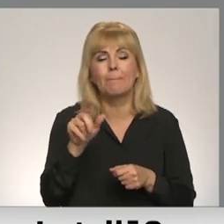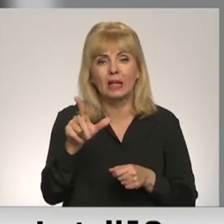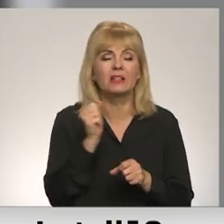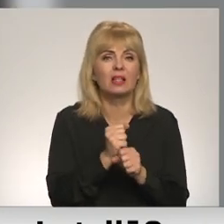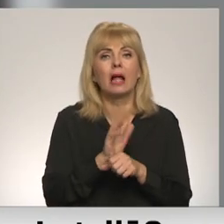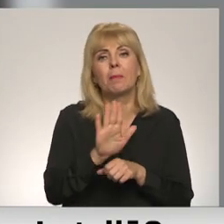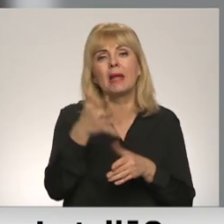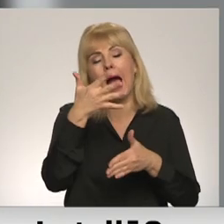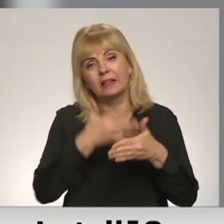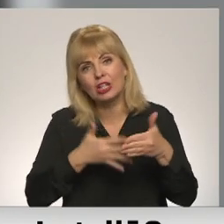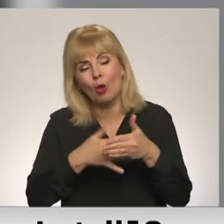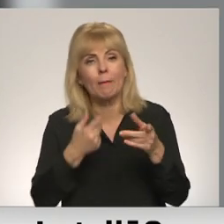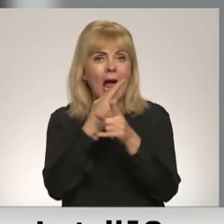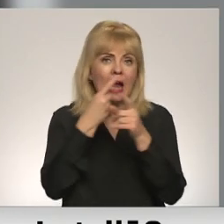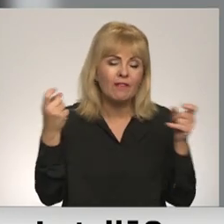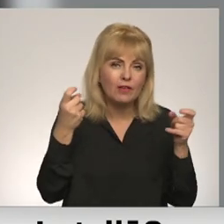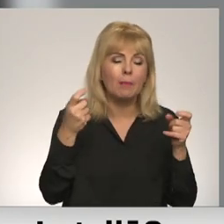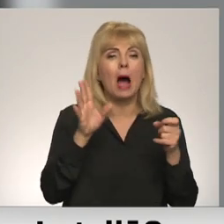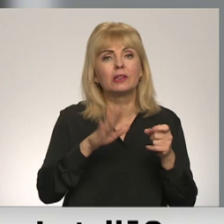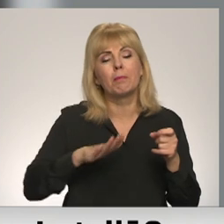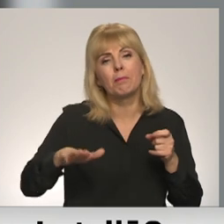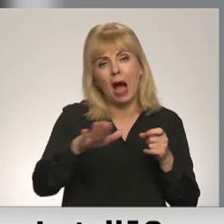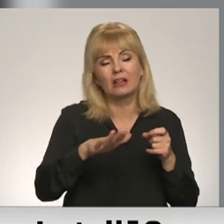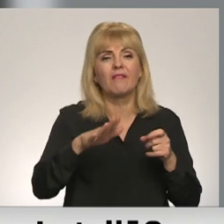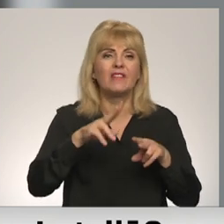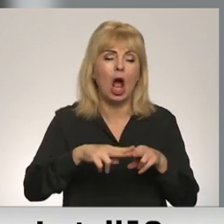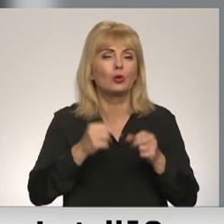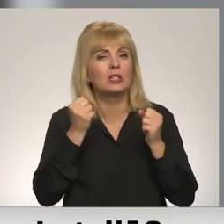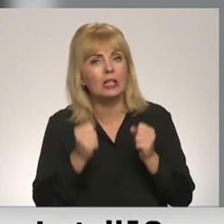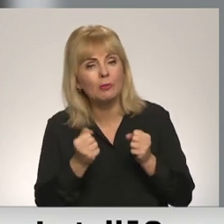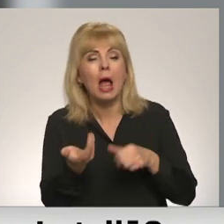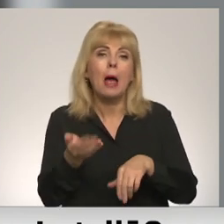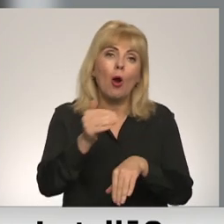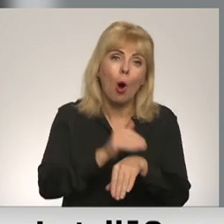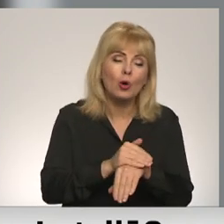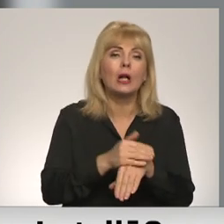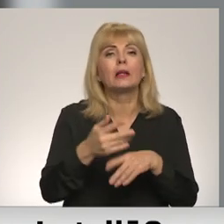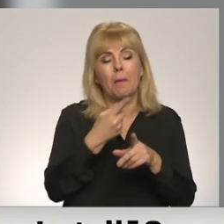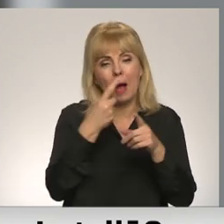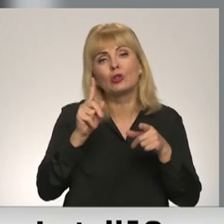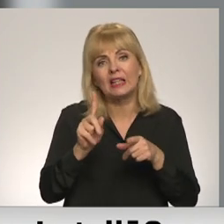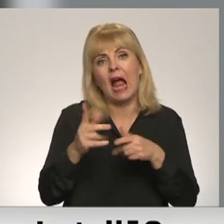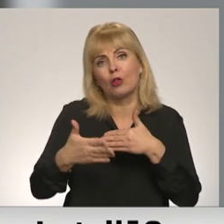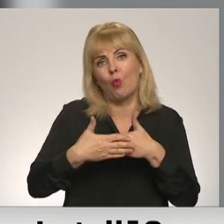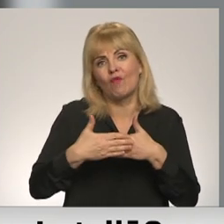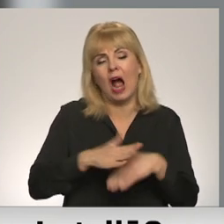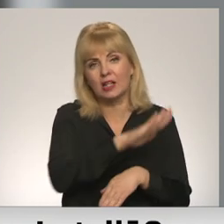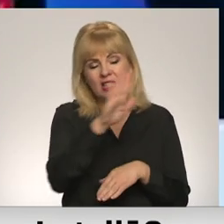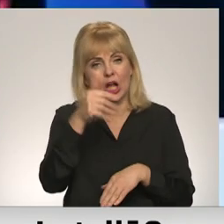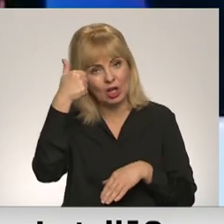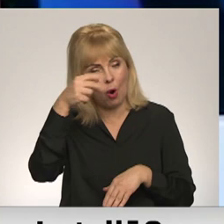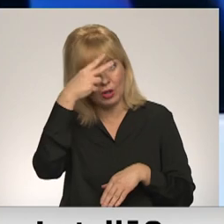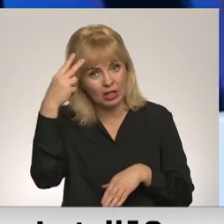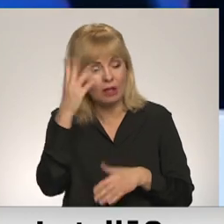pie risinājuma informatīvās telpas stiprināšanas, bet konkrētāk par to paziņos tuvākajās dienās. Igaunijā un